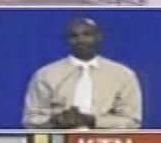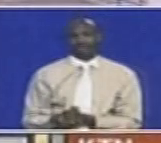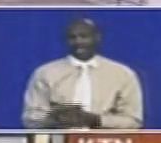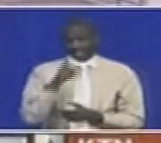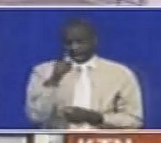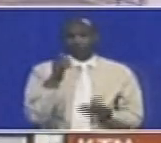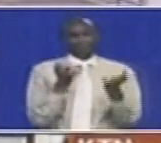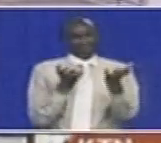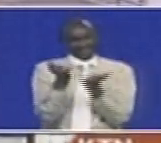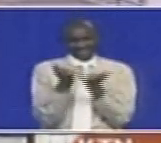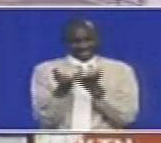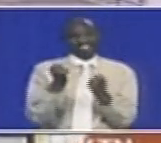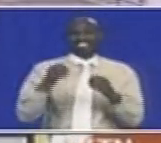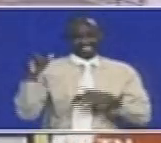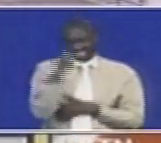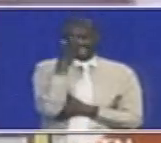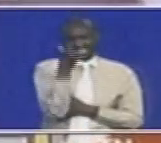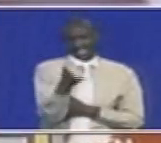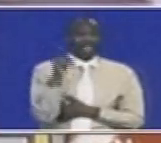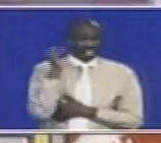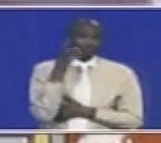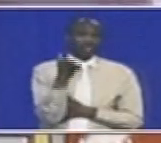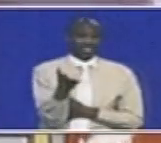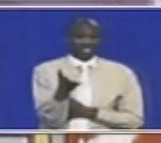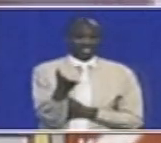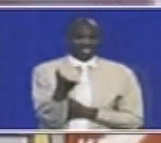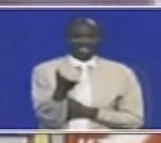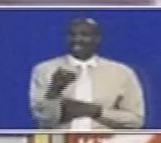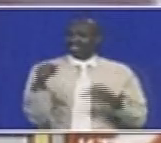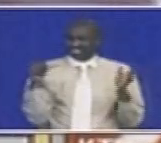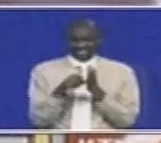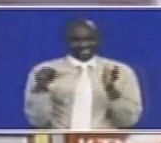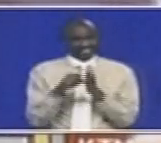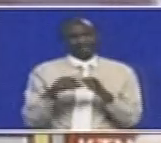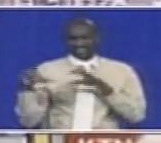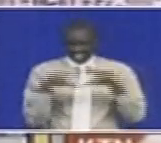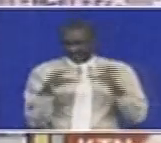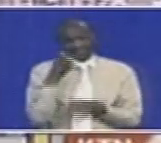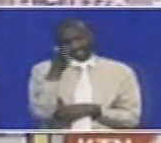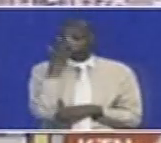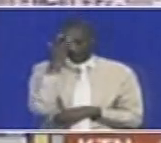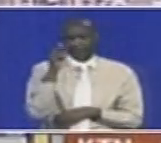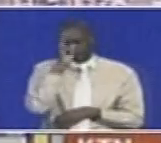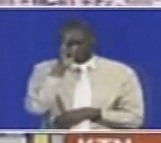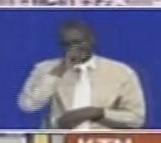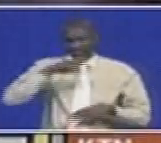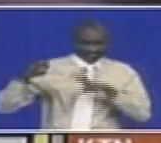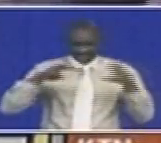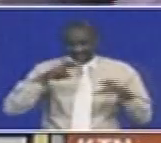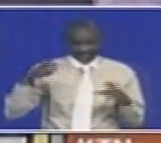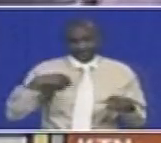Shughuli za biashara mtaani Isilii hapa jijini Nairobi zimetatizika kufuatia msako unaoendelea wa kuwafurusha